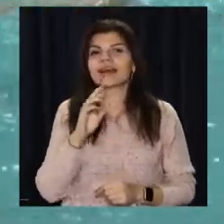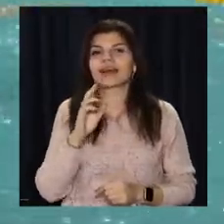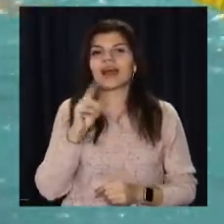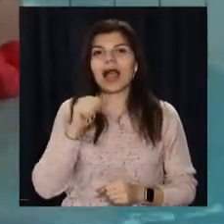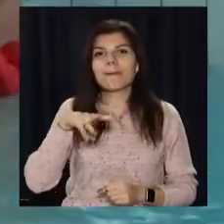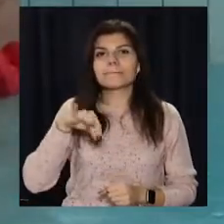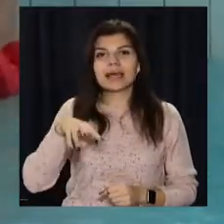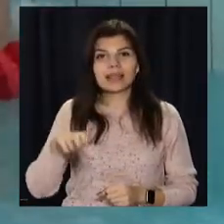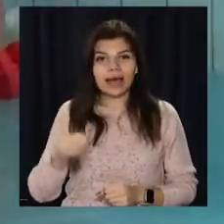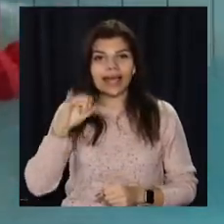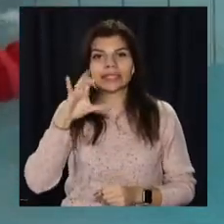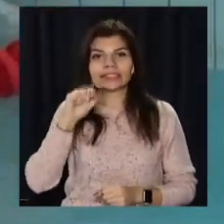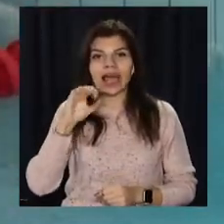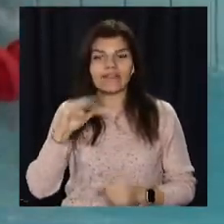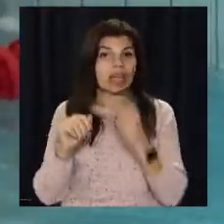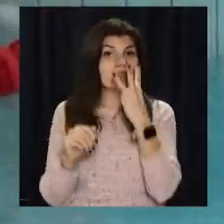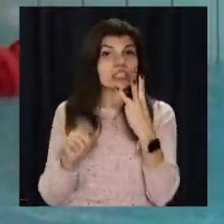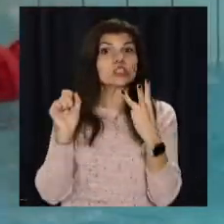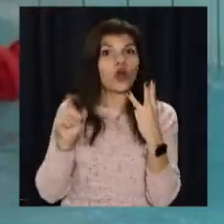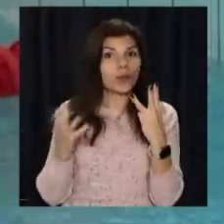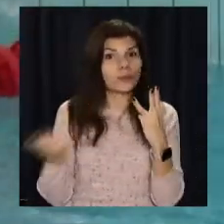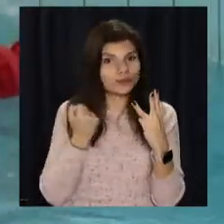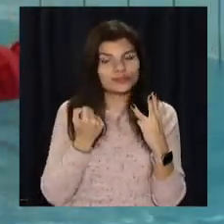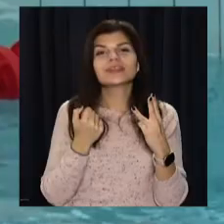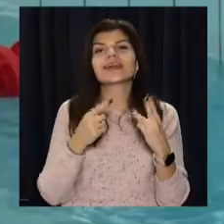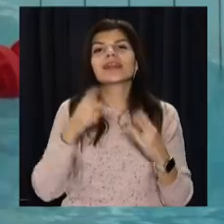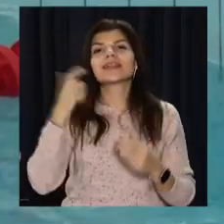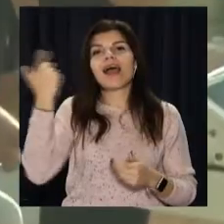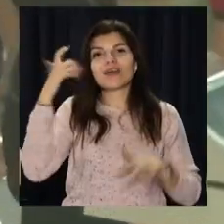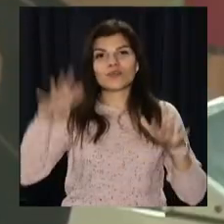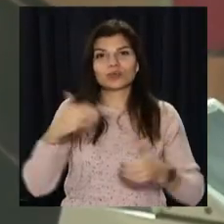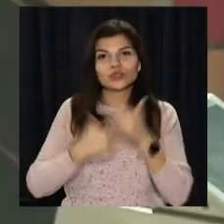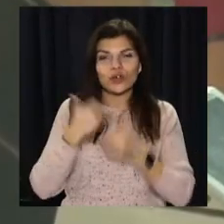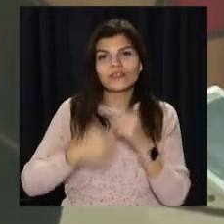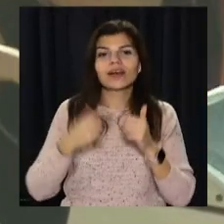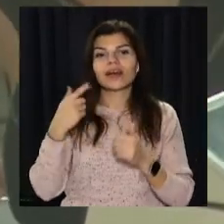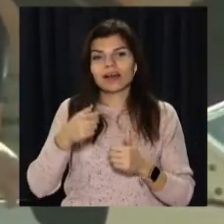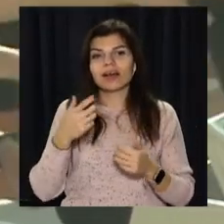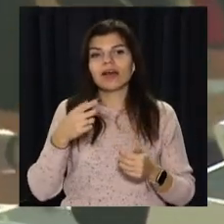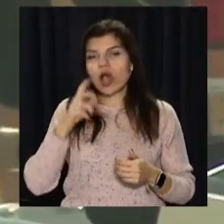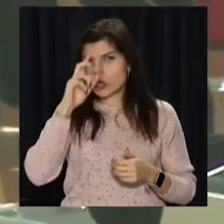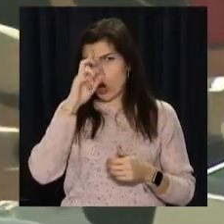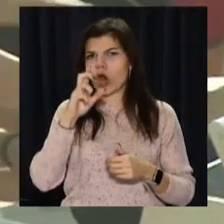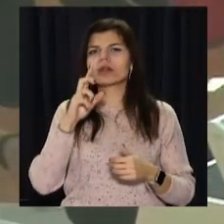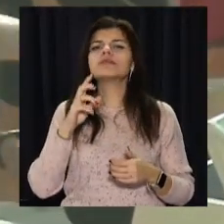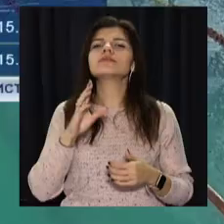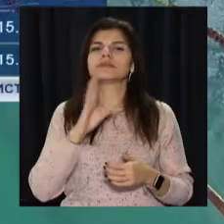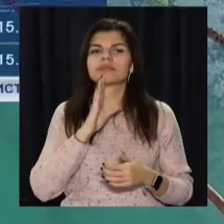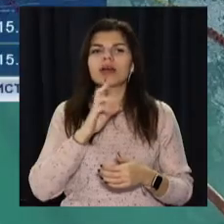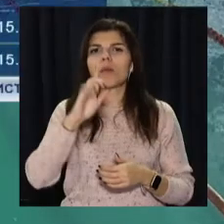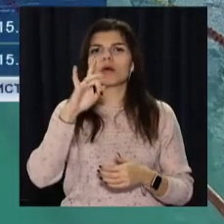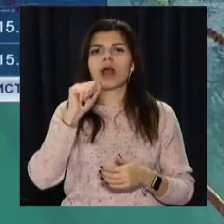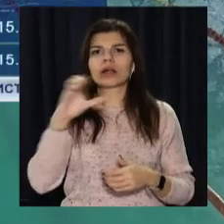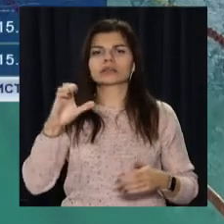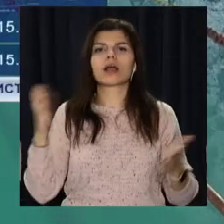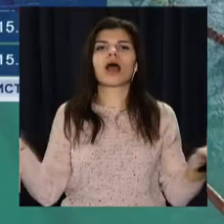повернулася додому із 3 золотими нагородами. На турнірі у Харкові дніпровська спортсменка стала королевою спринту у брасі. Тут